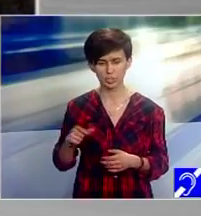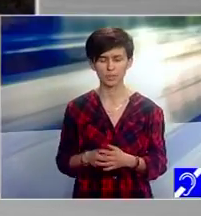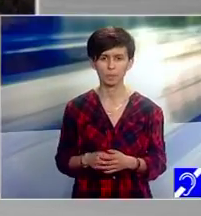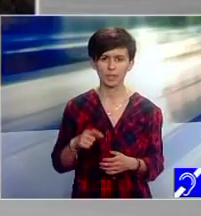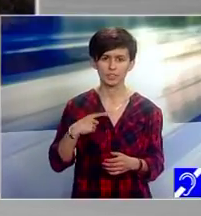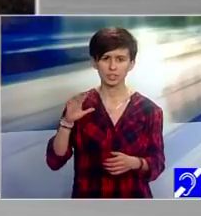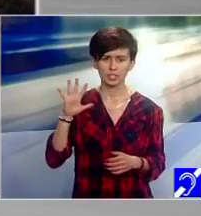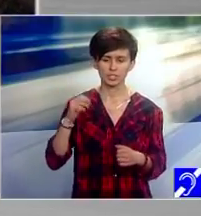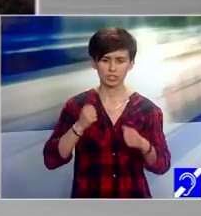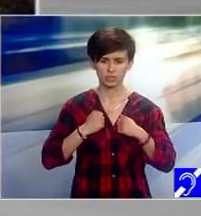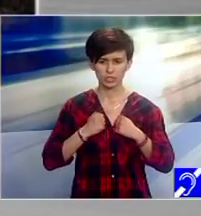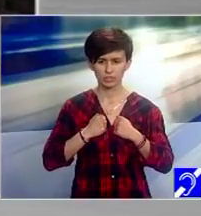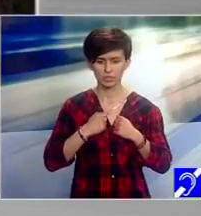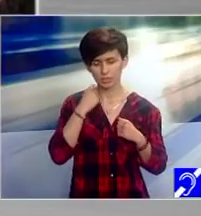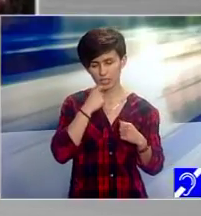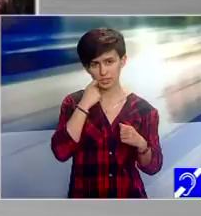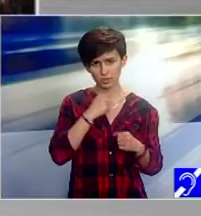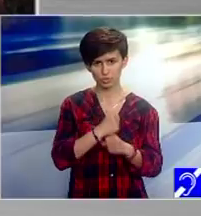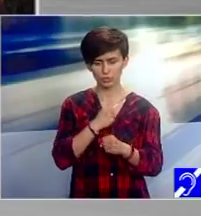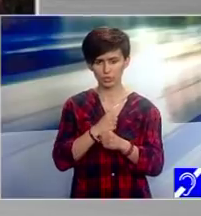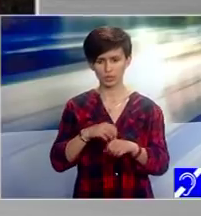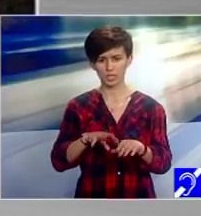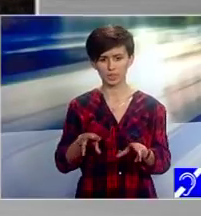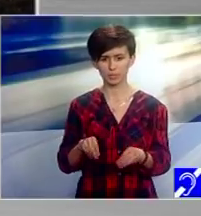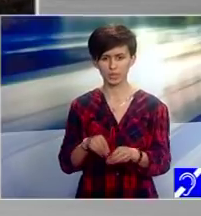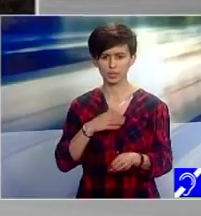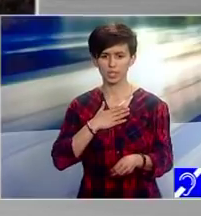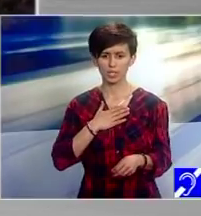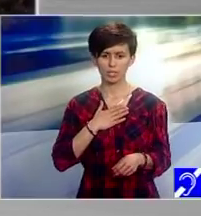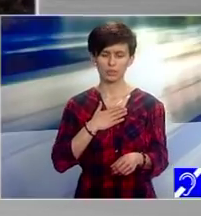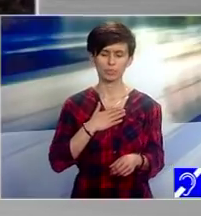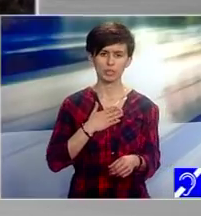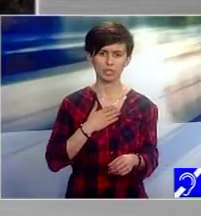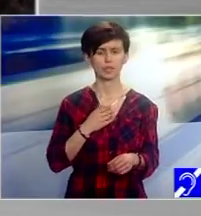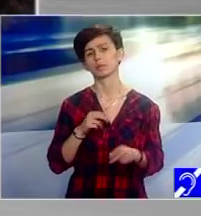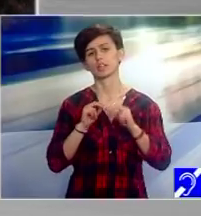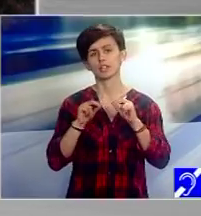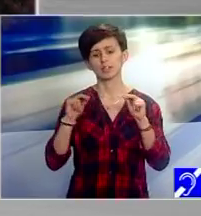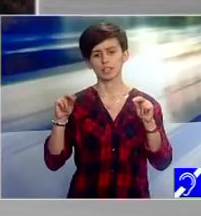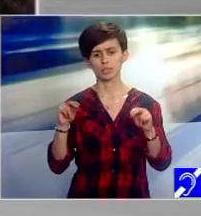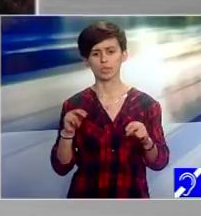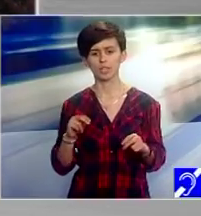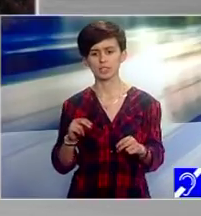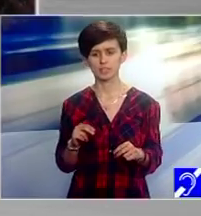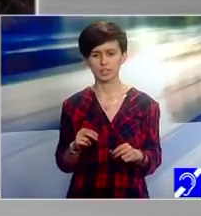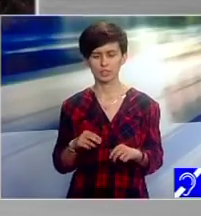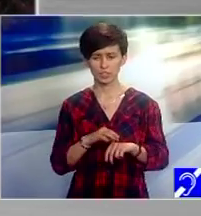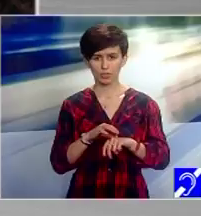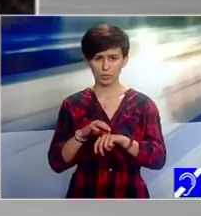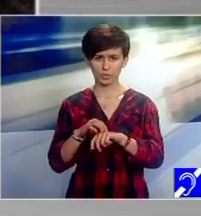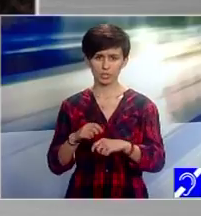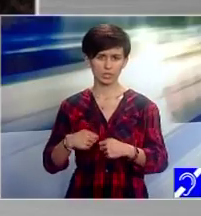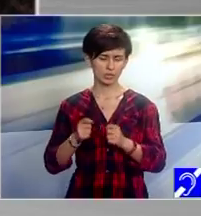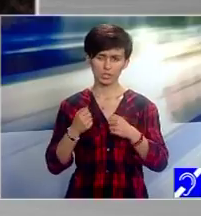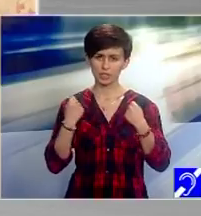5 voluntari, vor lucra împreună cu mine pe partea de educație. Life Education for All va coordona toate